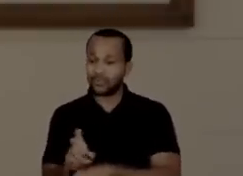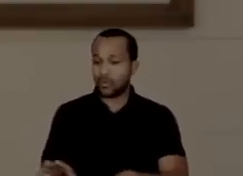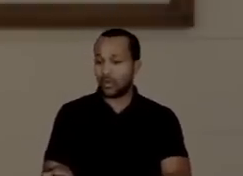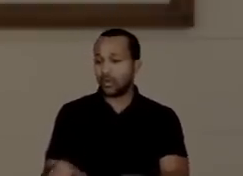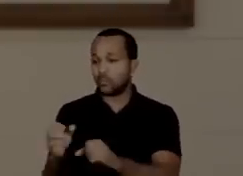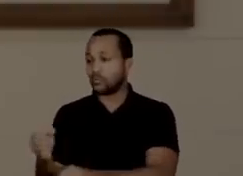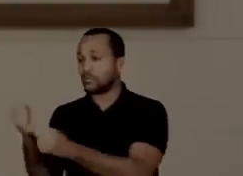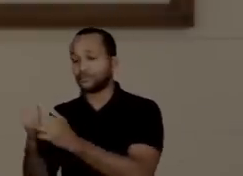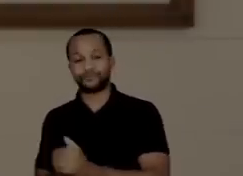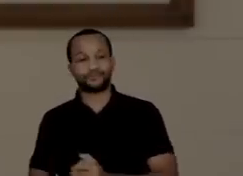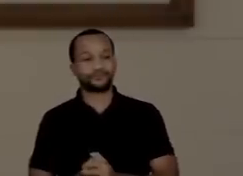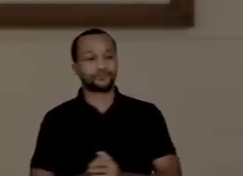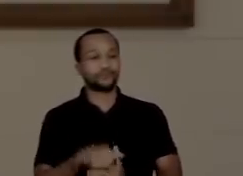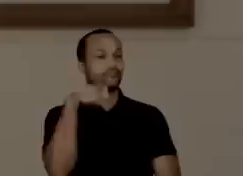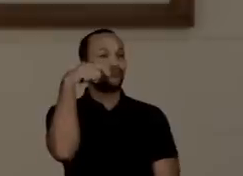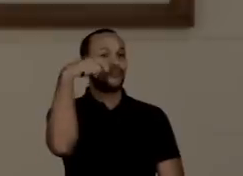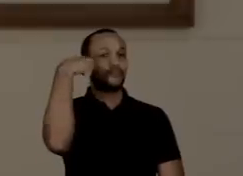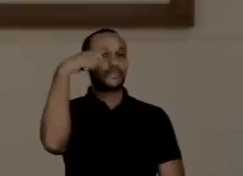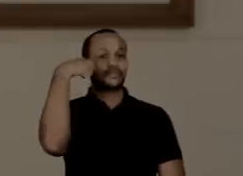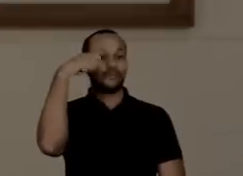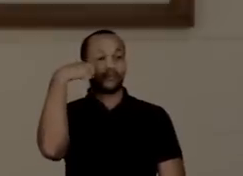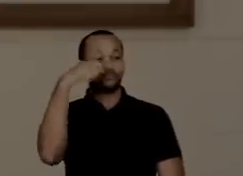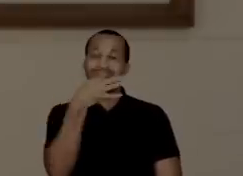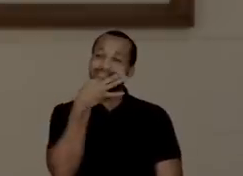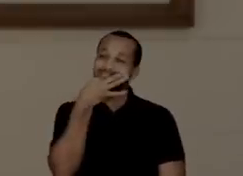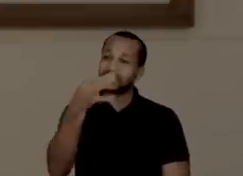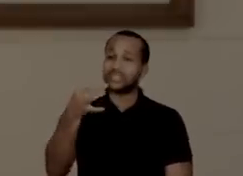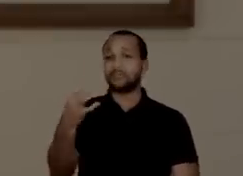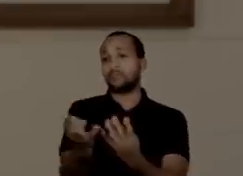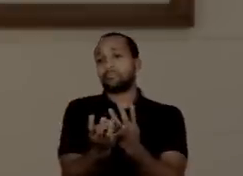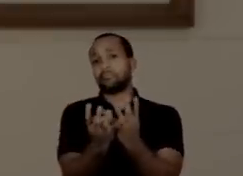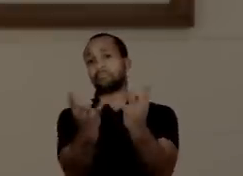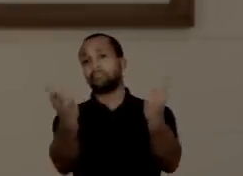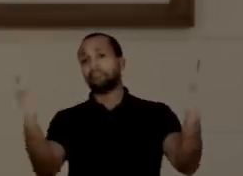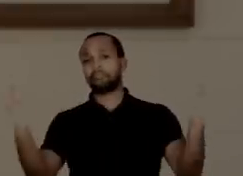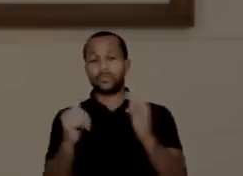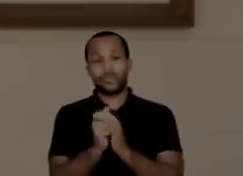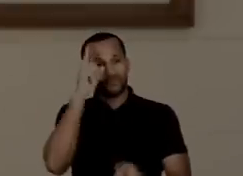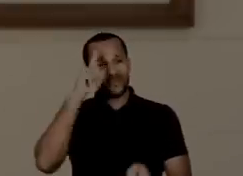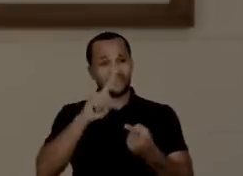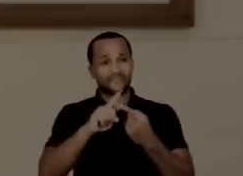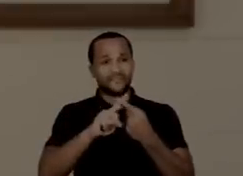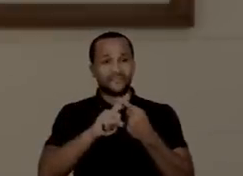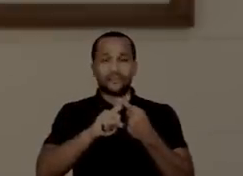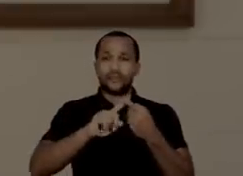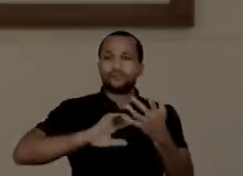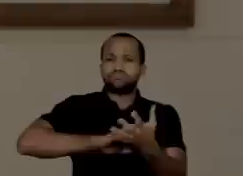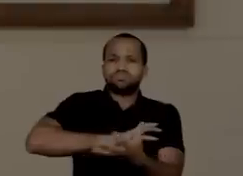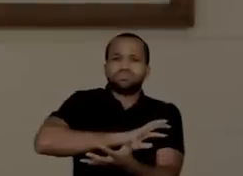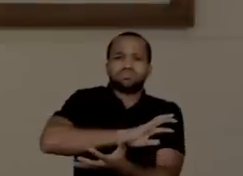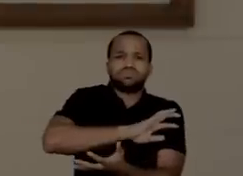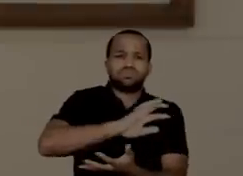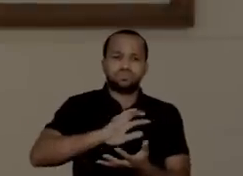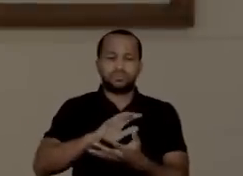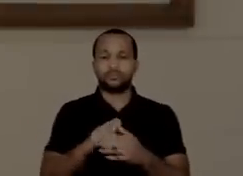et nous mettrons tout en œuvre pour préserver les emplois. Le président de la République a réaffirmé devant tous les